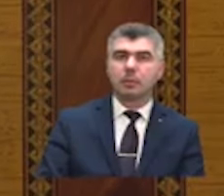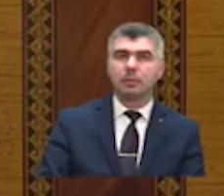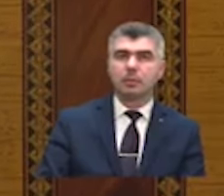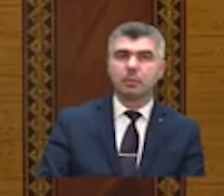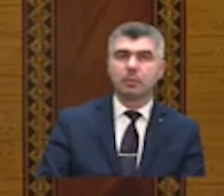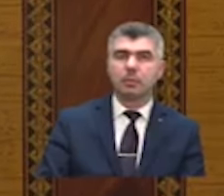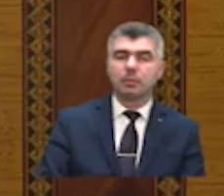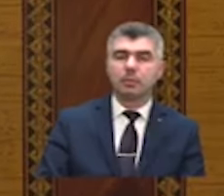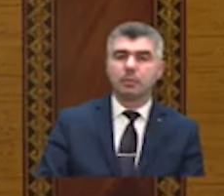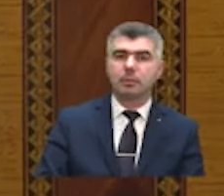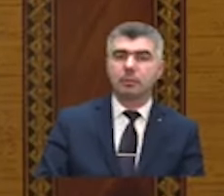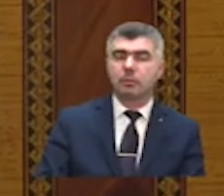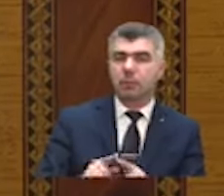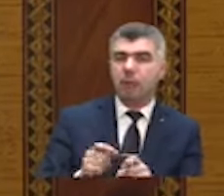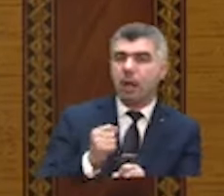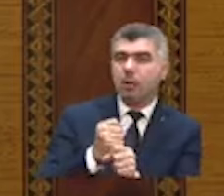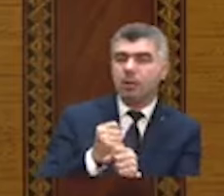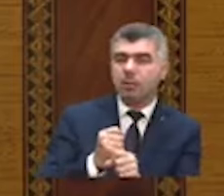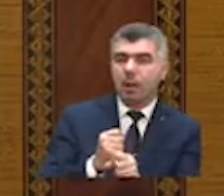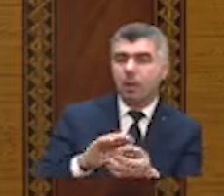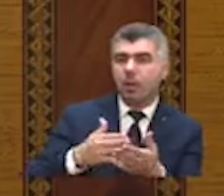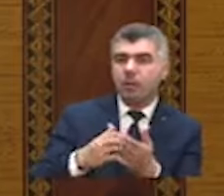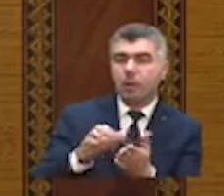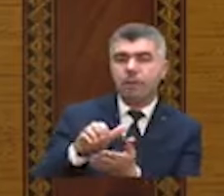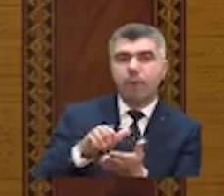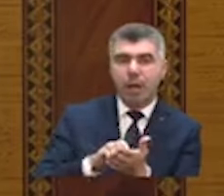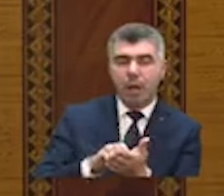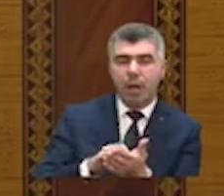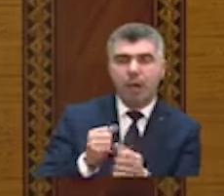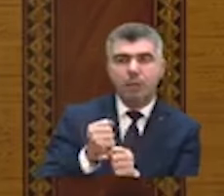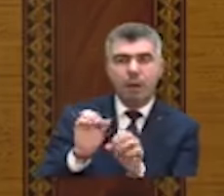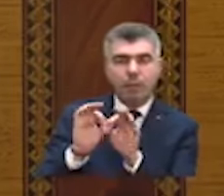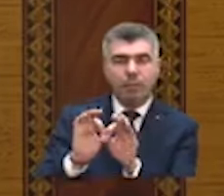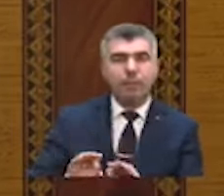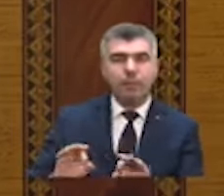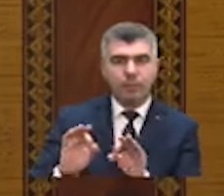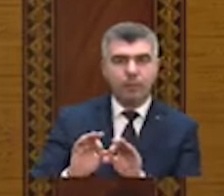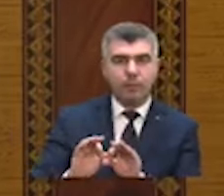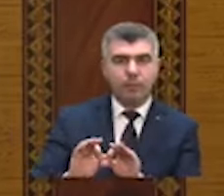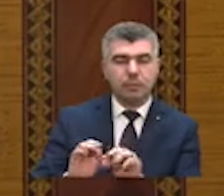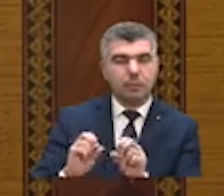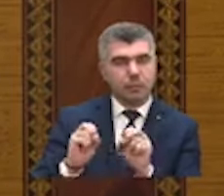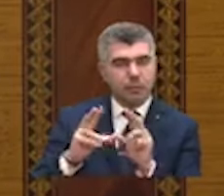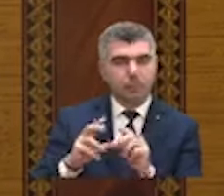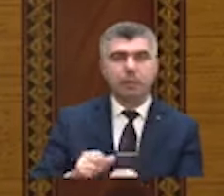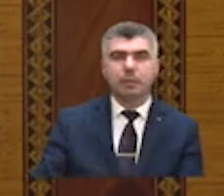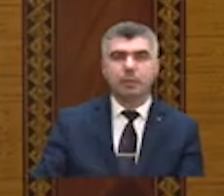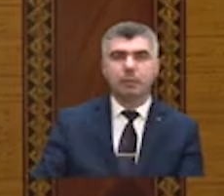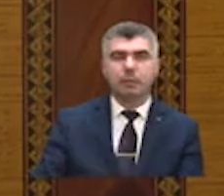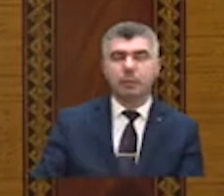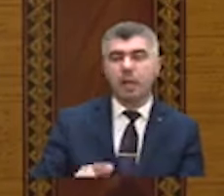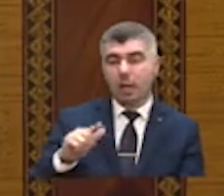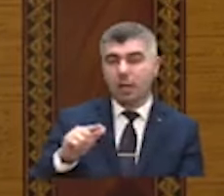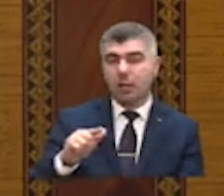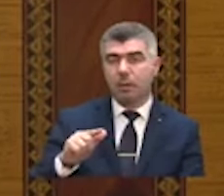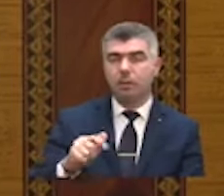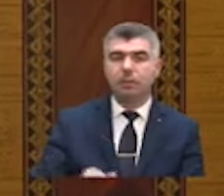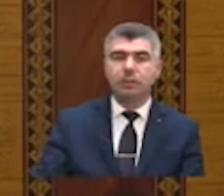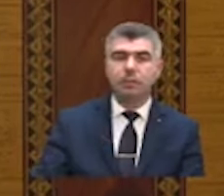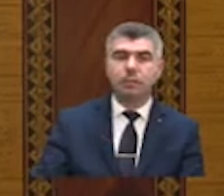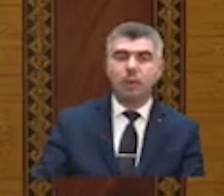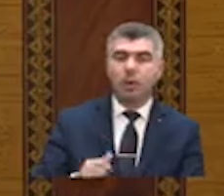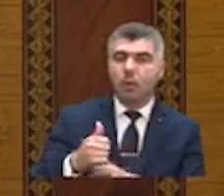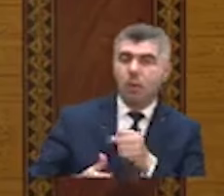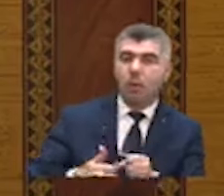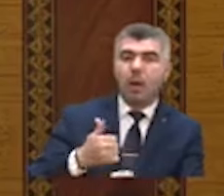بانه المناصب ديال الشغب اللي مشات في الفلاحه فعلا هي مرتبطه هي مناصب اللي مرتبطه كل عام